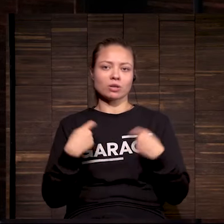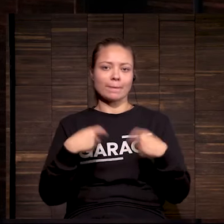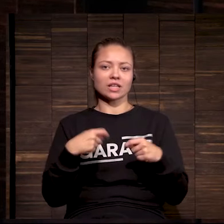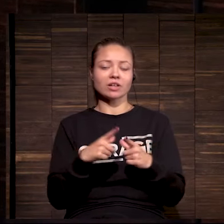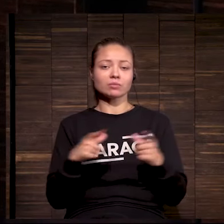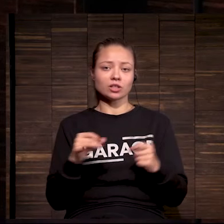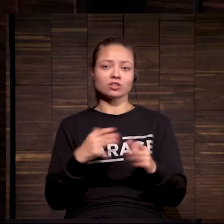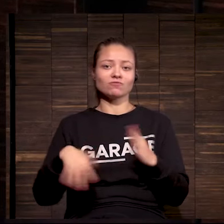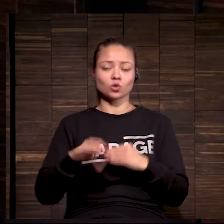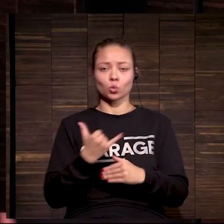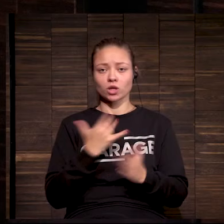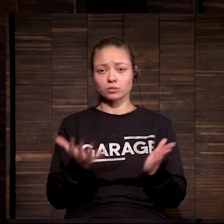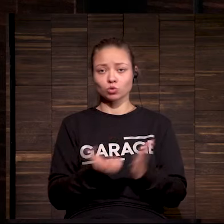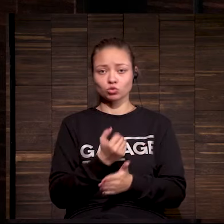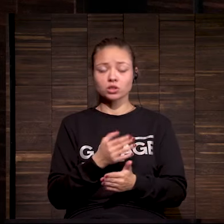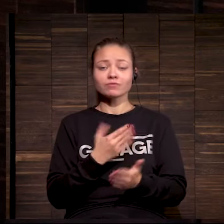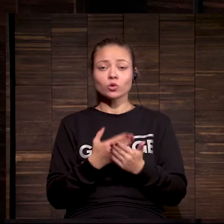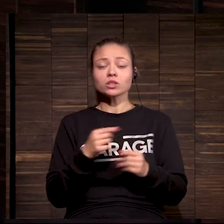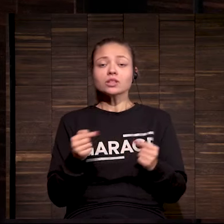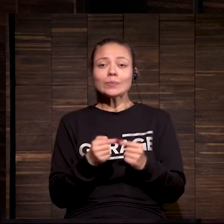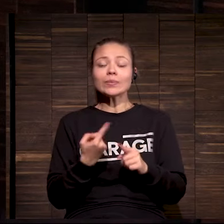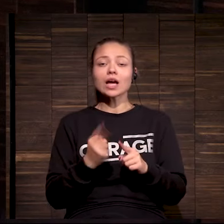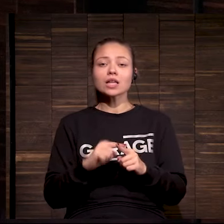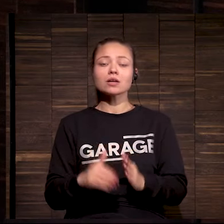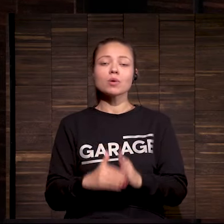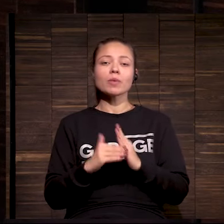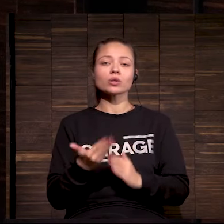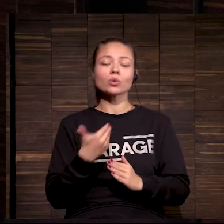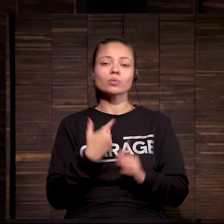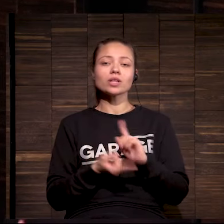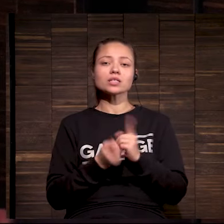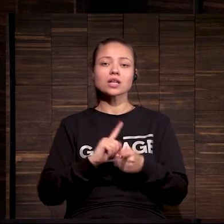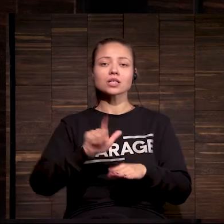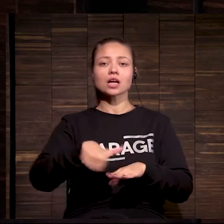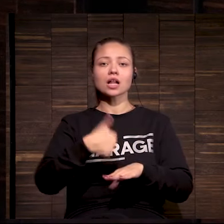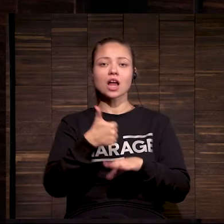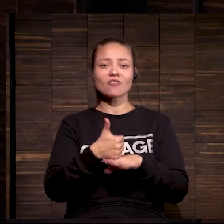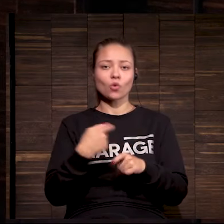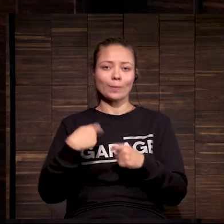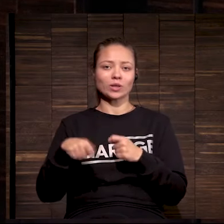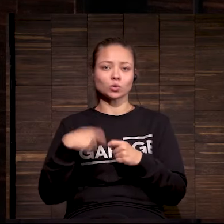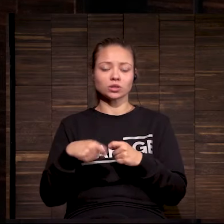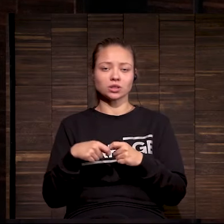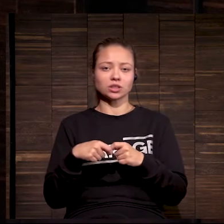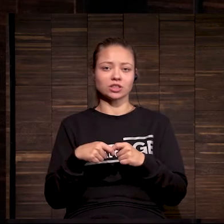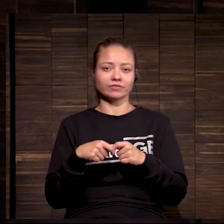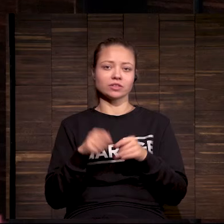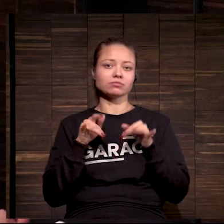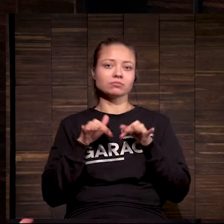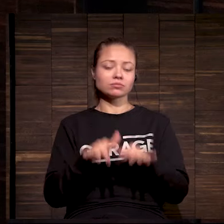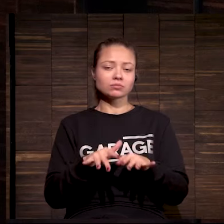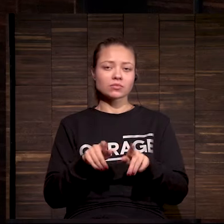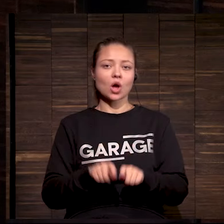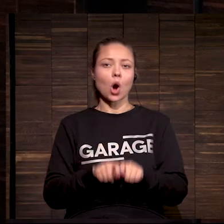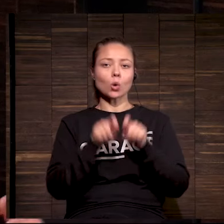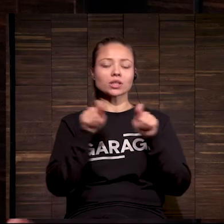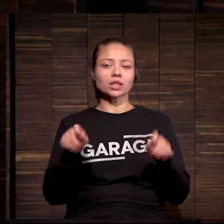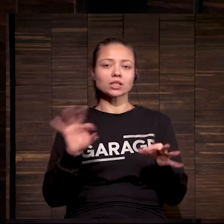получалось именно так именно это мне помогло стать главой о продюсировании церемонией открытия олимпийских